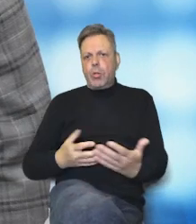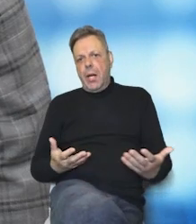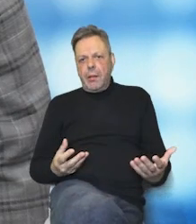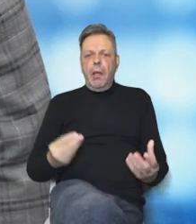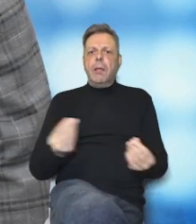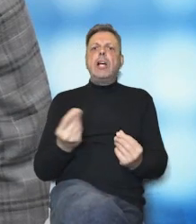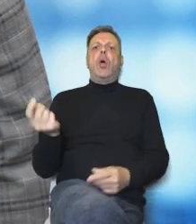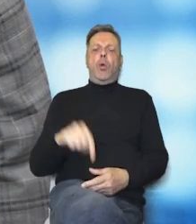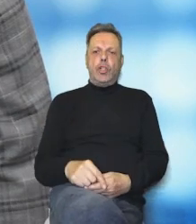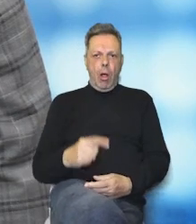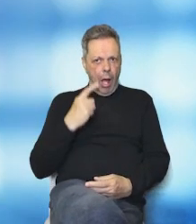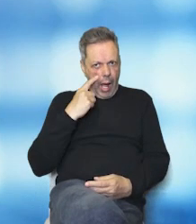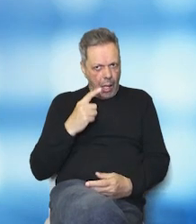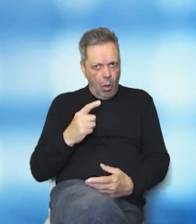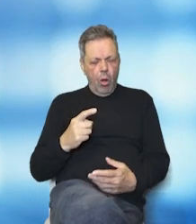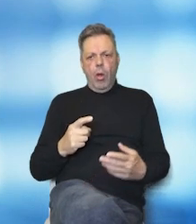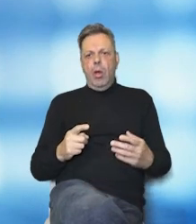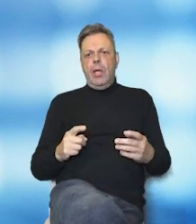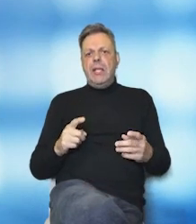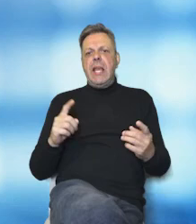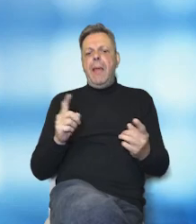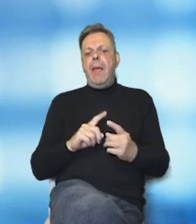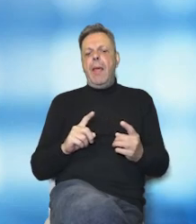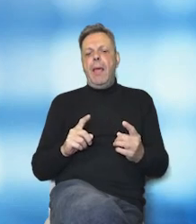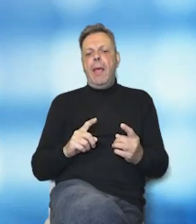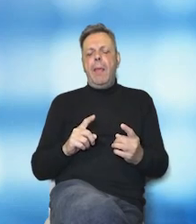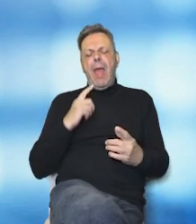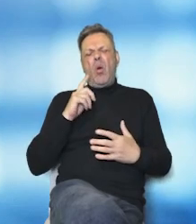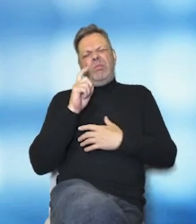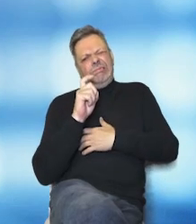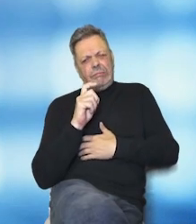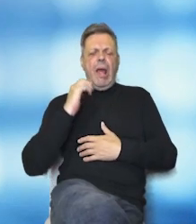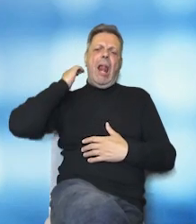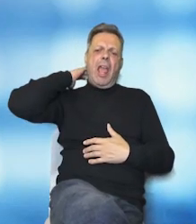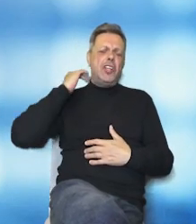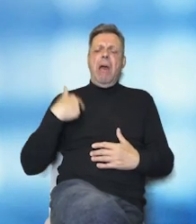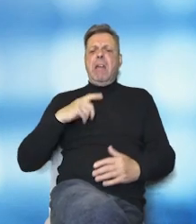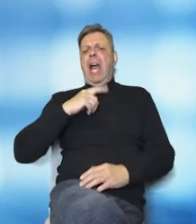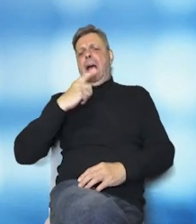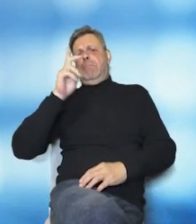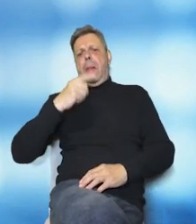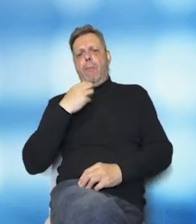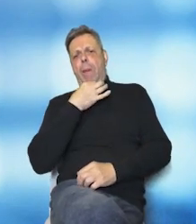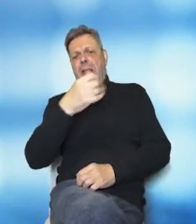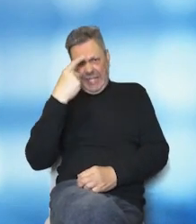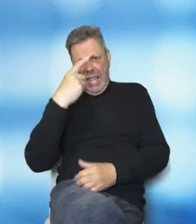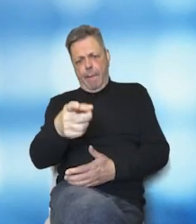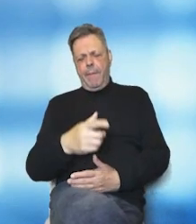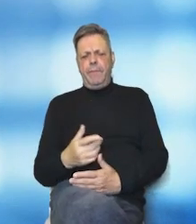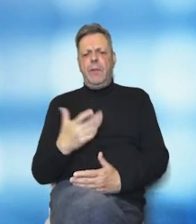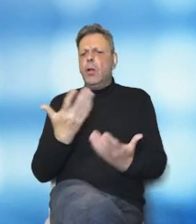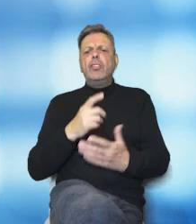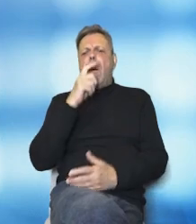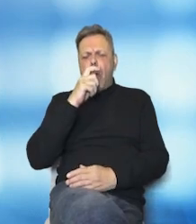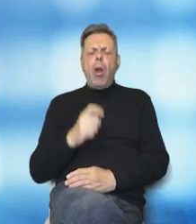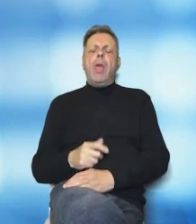je on došao. Ako se neko nakrivio, boli ga leđa, znači čak ga ne mora ni pitati. Već se sada kaže: još šta vas boli?